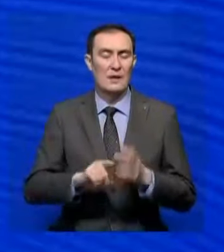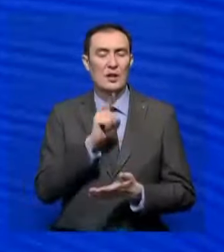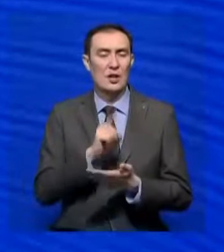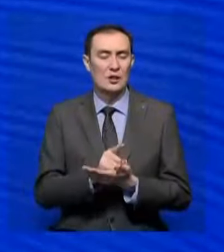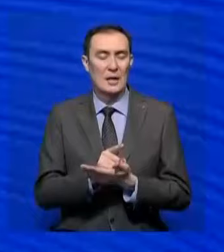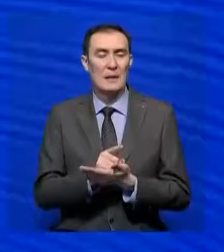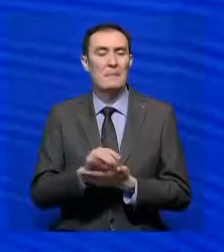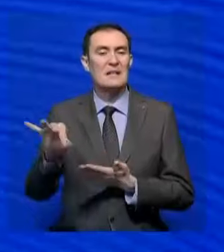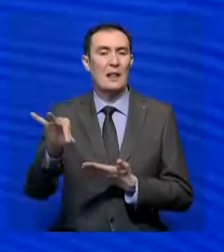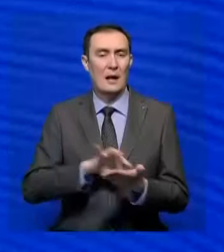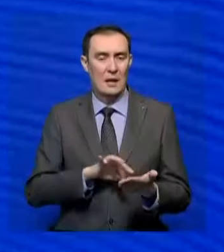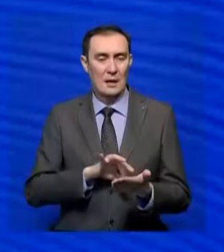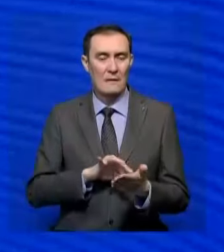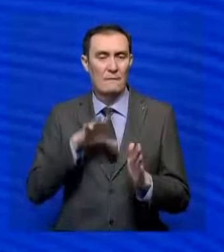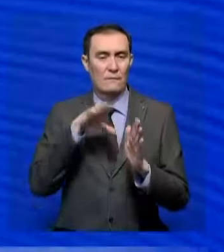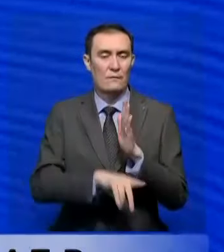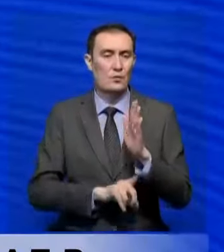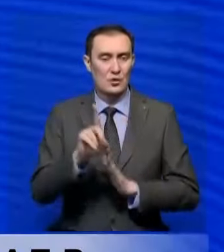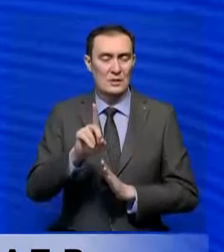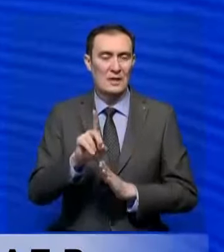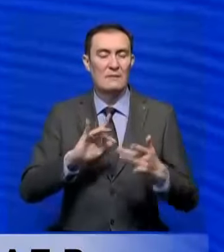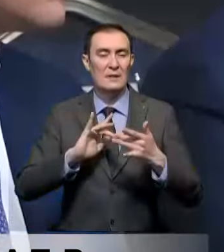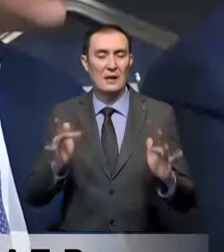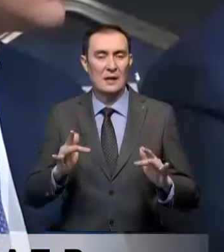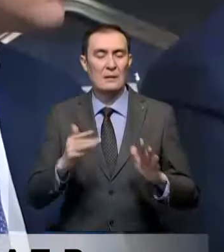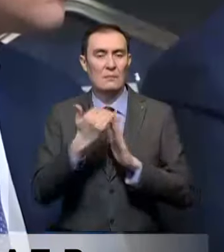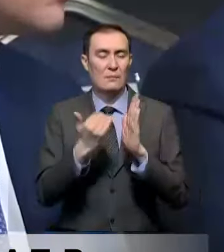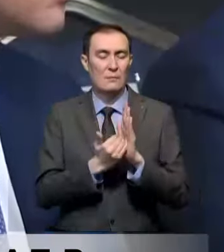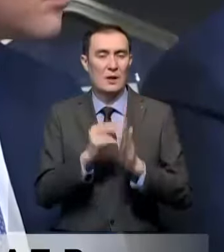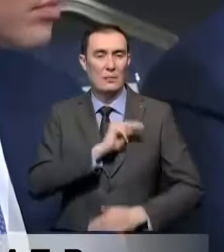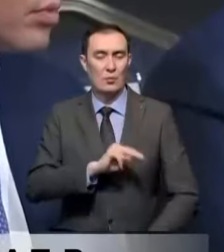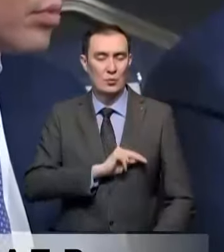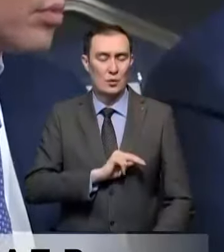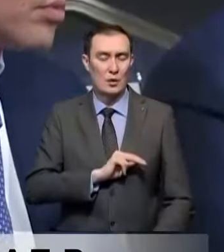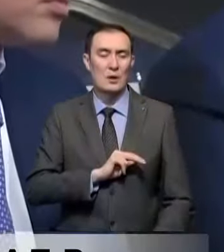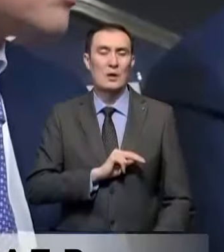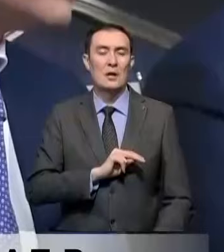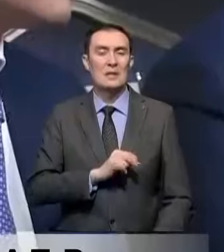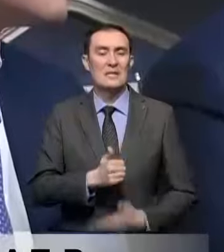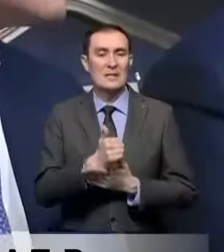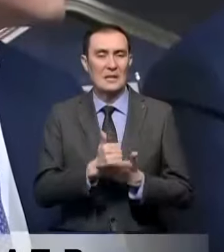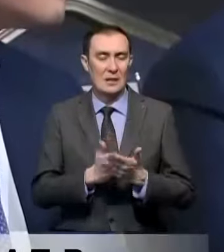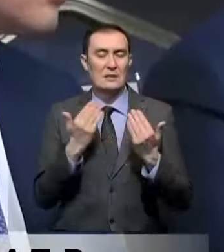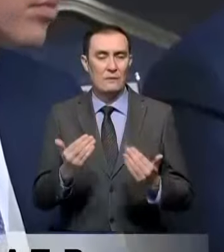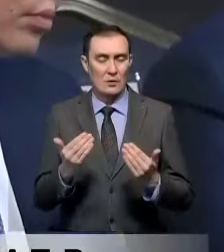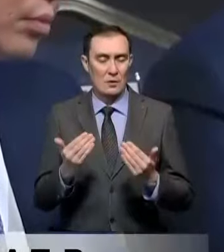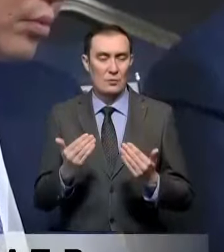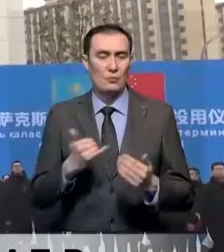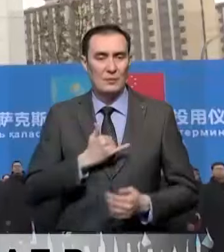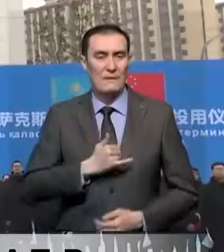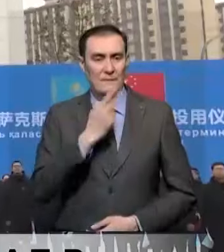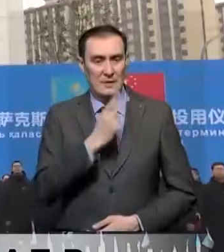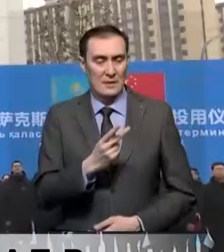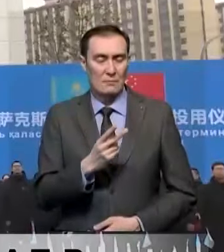должна безотлагательно включиться в цифровую гонку. Определенный задел, как мы сегодня